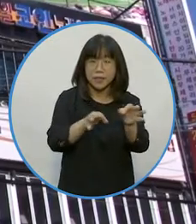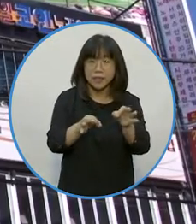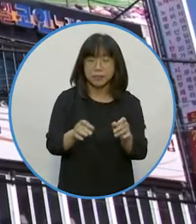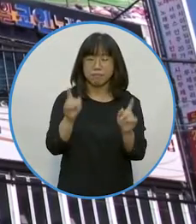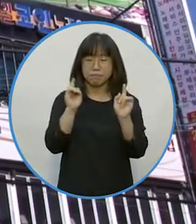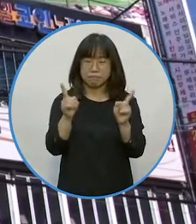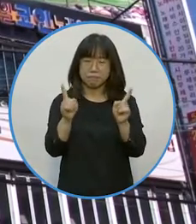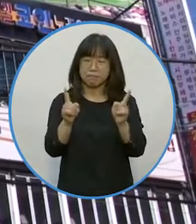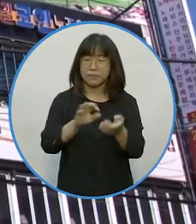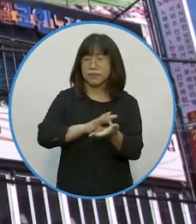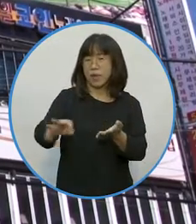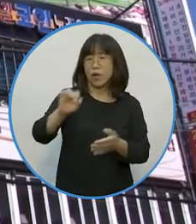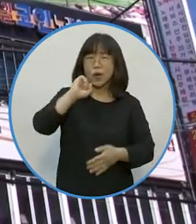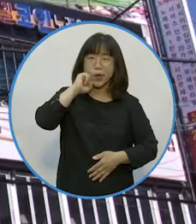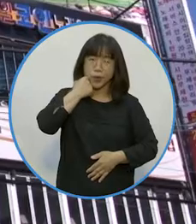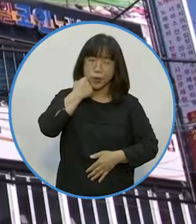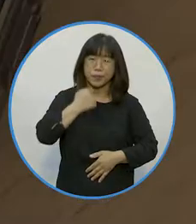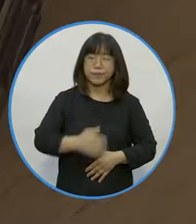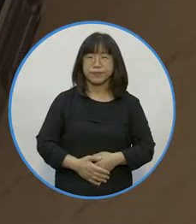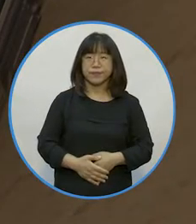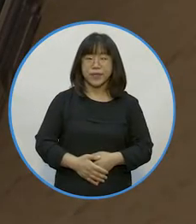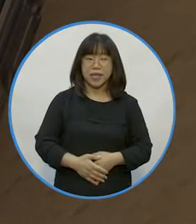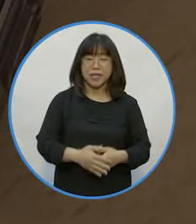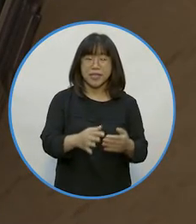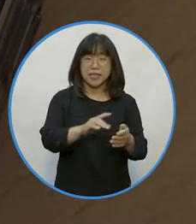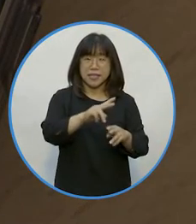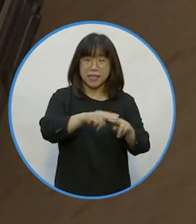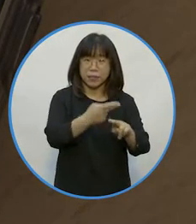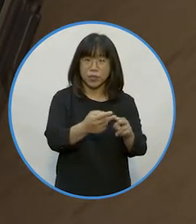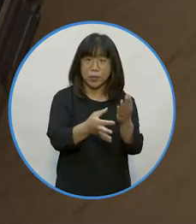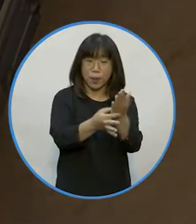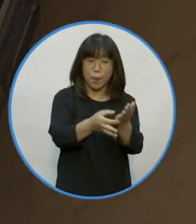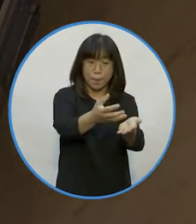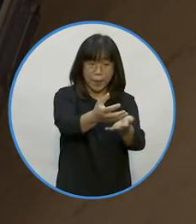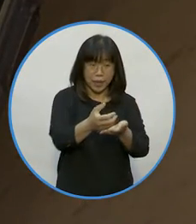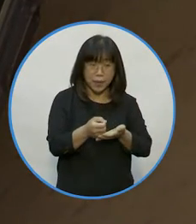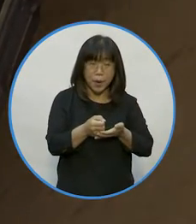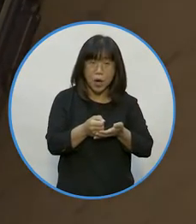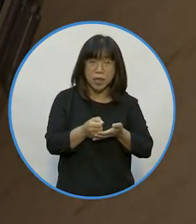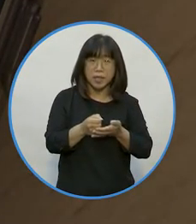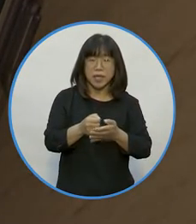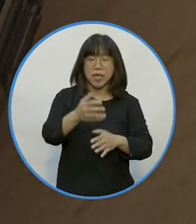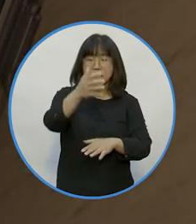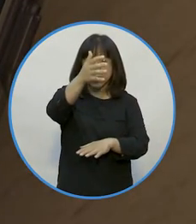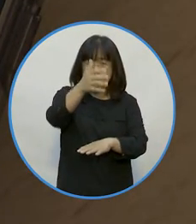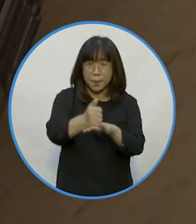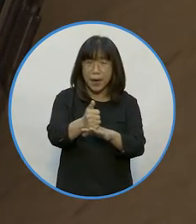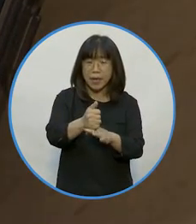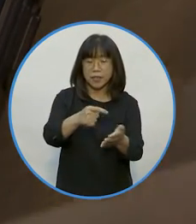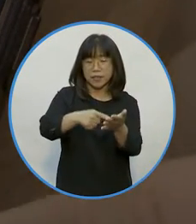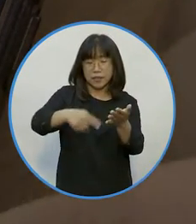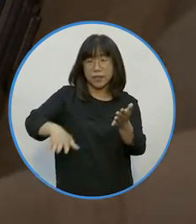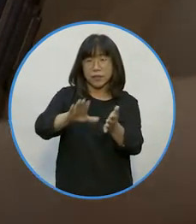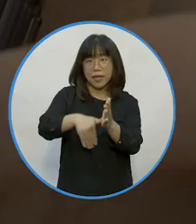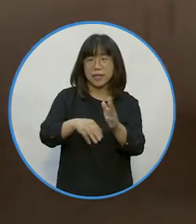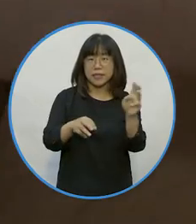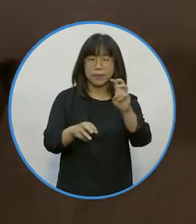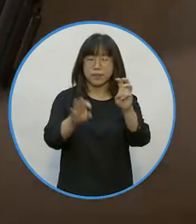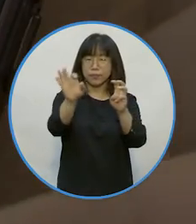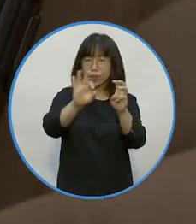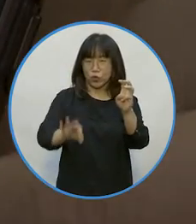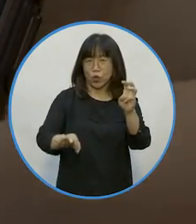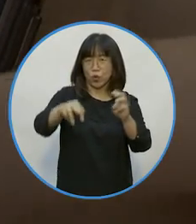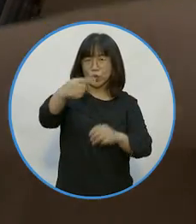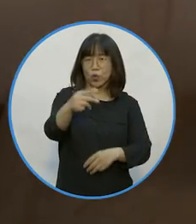사치, 유흥업종에서는 사용할 수 없습니다. 상품권을 구매한 구민들은 연말정산 때 30%의